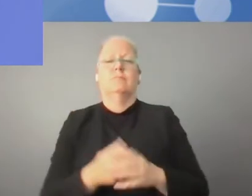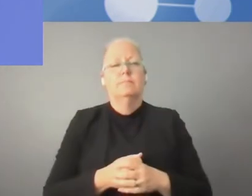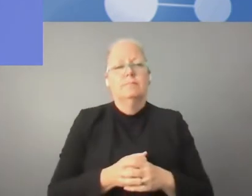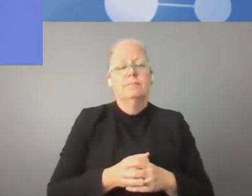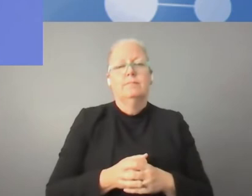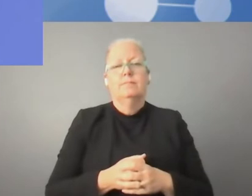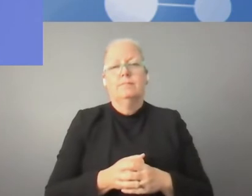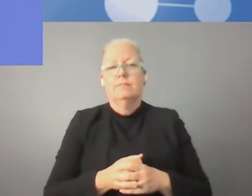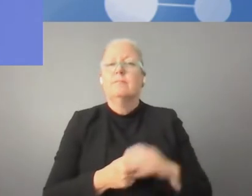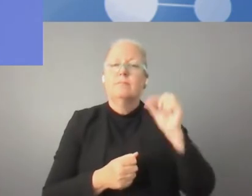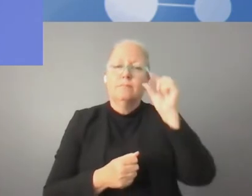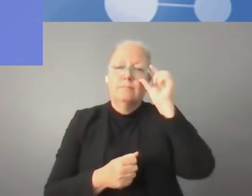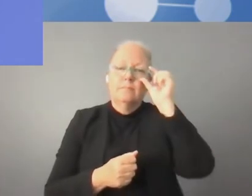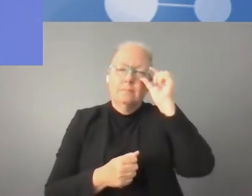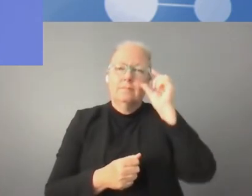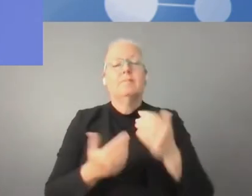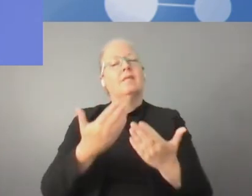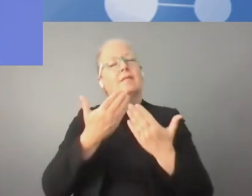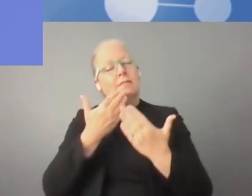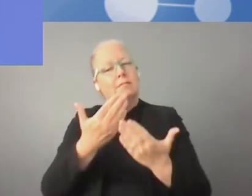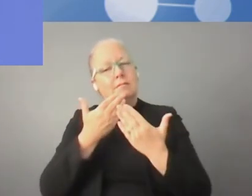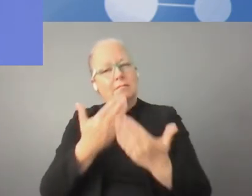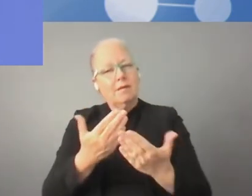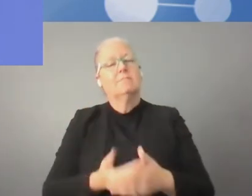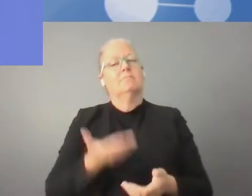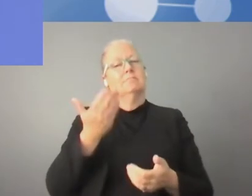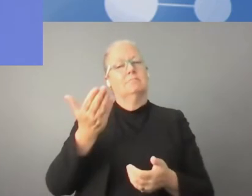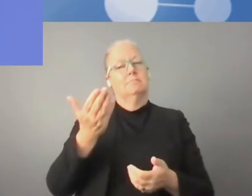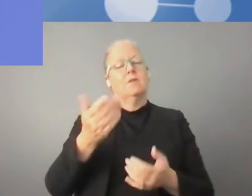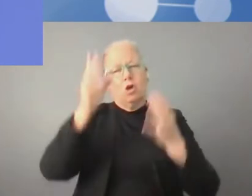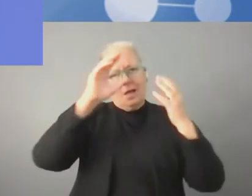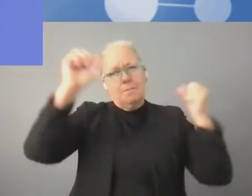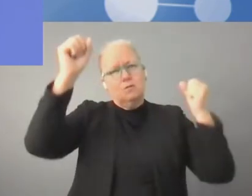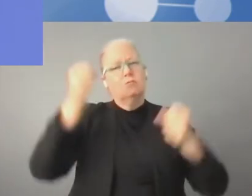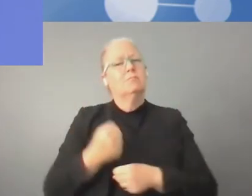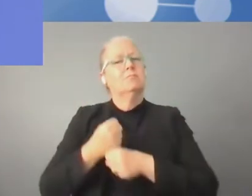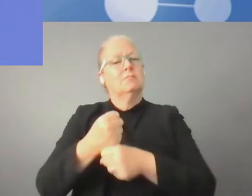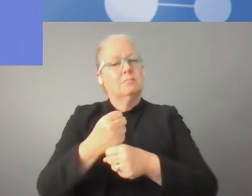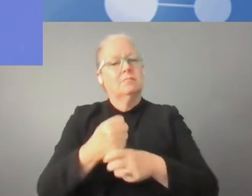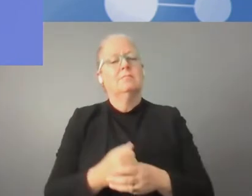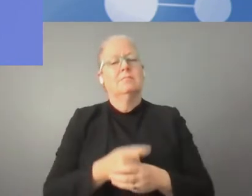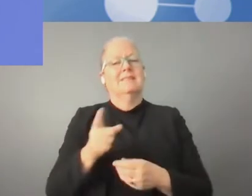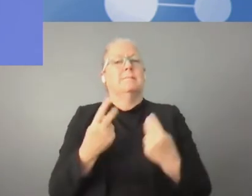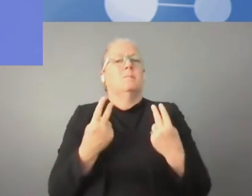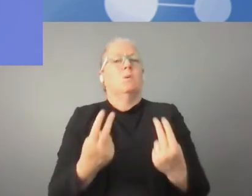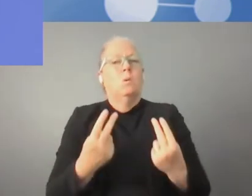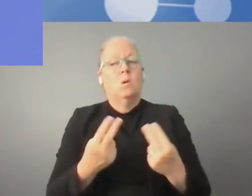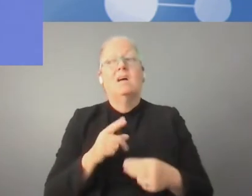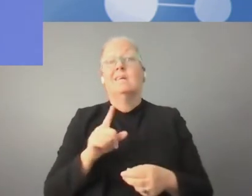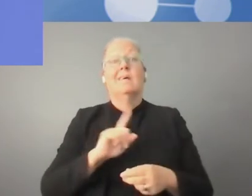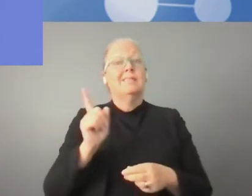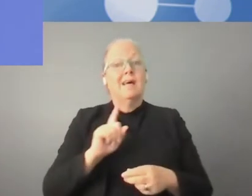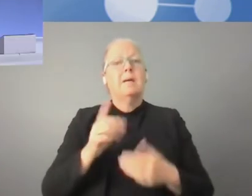it's really important to regulate, but always not to overregulate. 非常感谢法国的各数字技术大